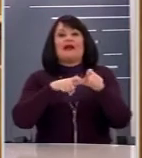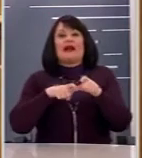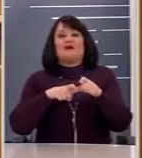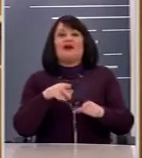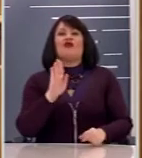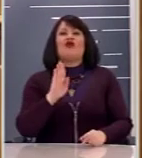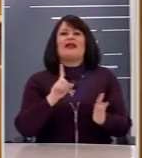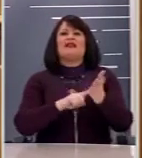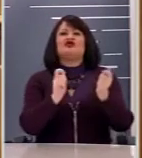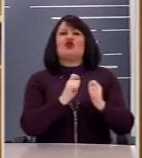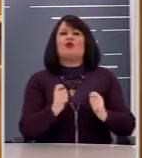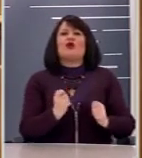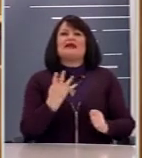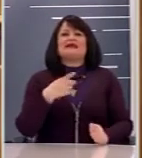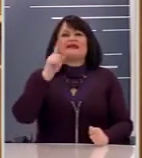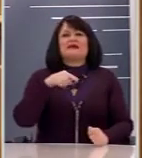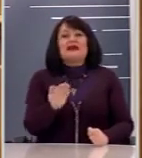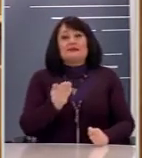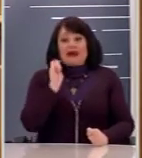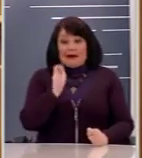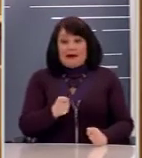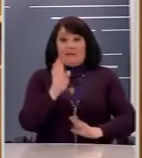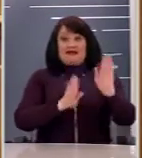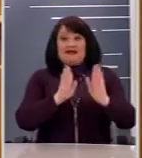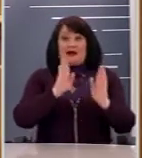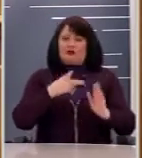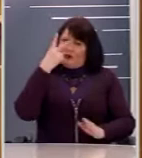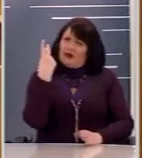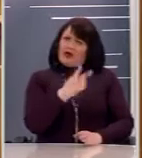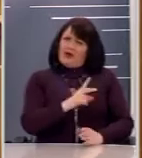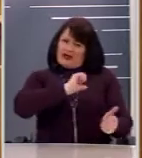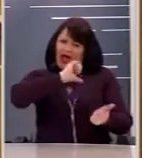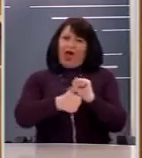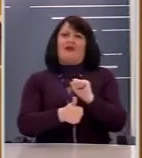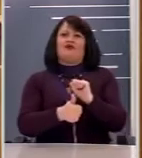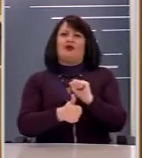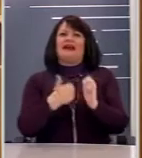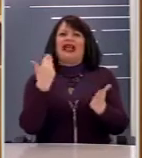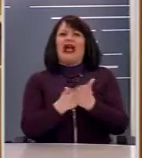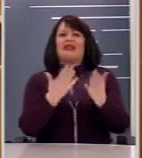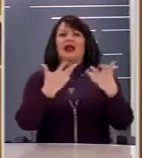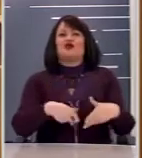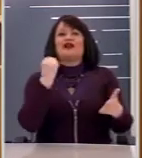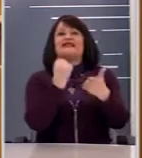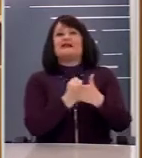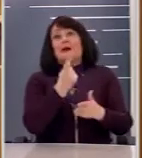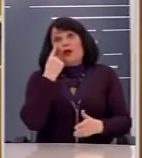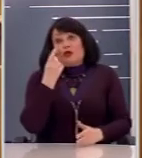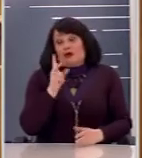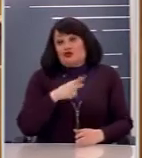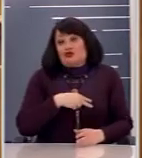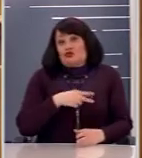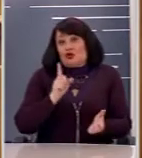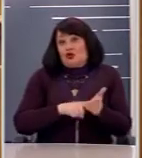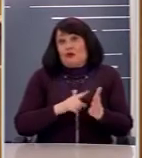έφερε μια τροπολογία 4 μέρες πριν τον πληστηριασμό. Λέει αυτοδικαίως μαζί με το κτίριο να πηγαίνει και η άδεια λειτουργίας και το σήμα του. Να το δούμε αν είναι σωστό ή όχι, αν είναι νόμιμο.